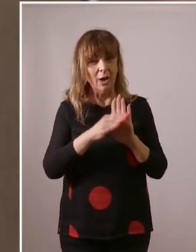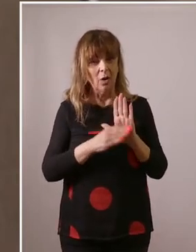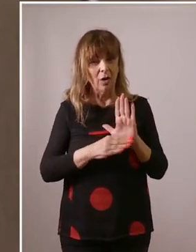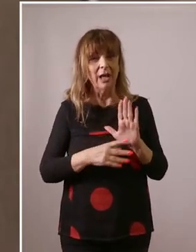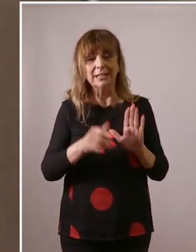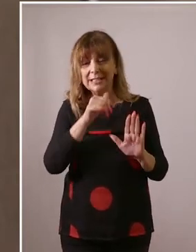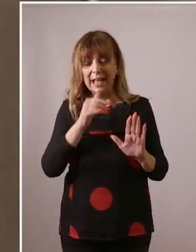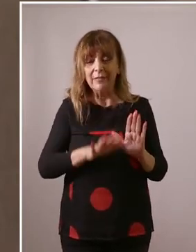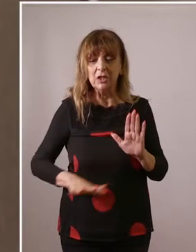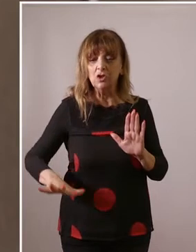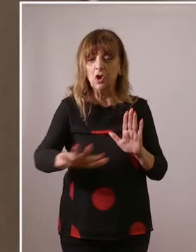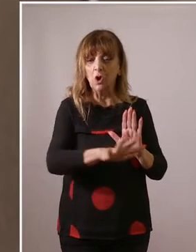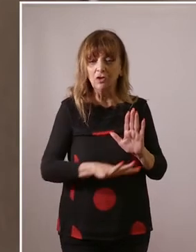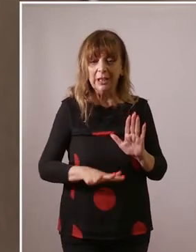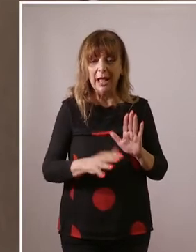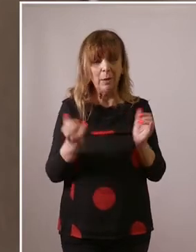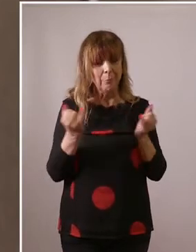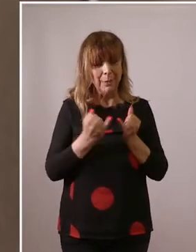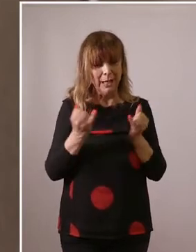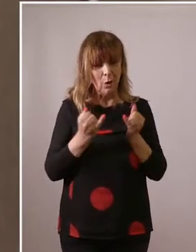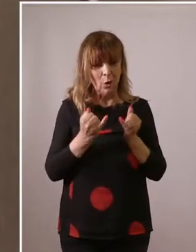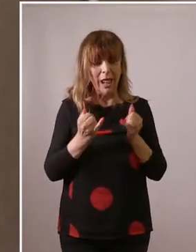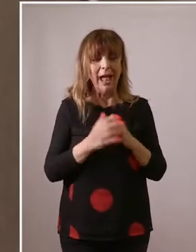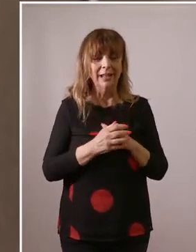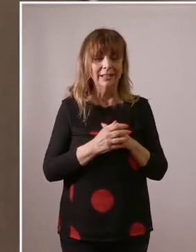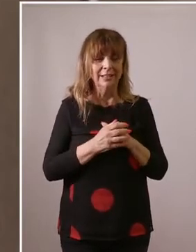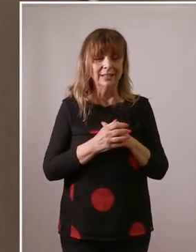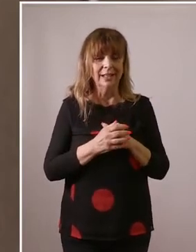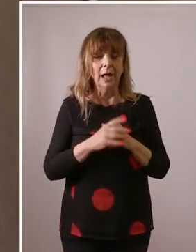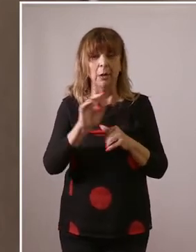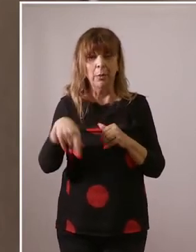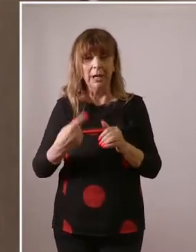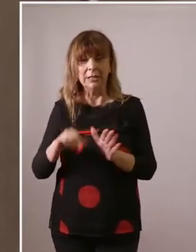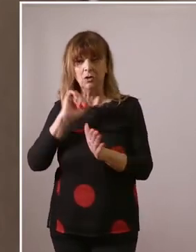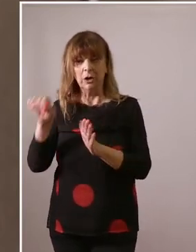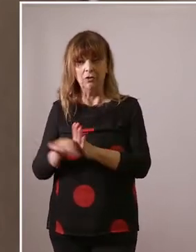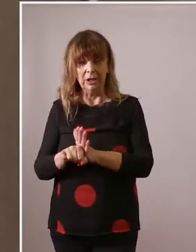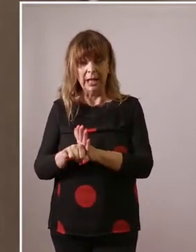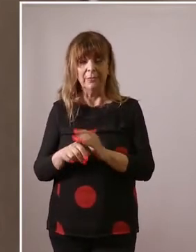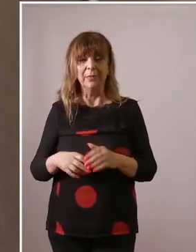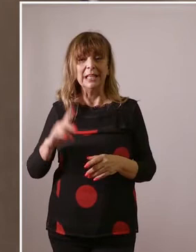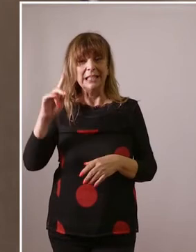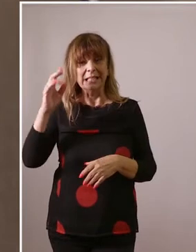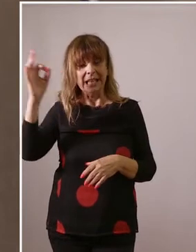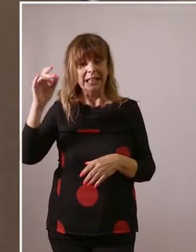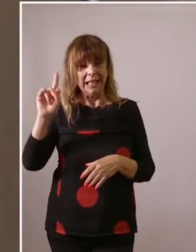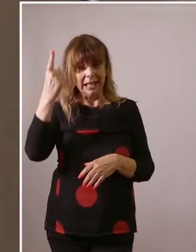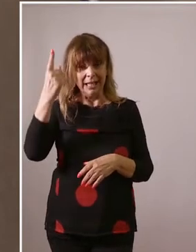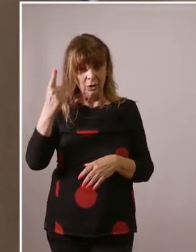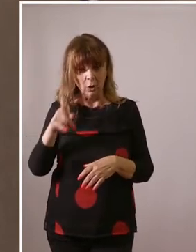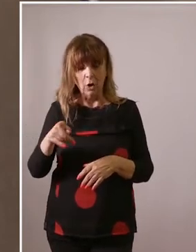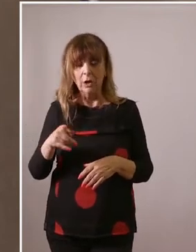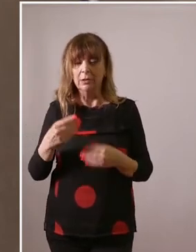una società per quanto piccola per quanto minima e poi la storicità se il diritto come dire